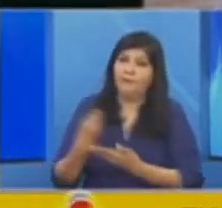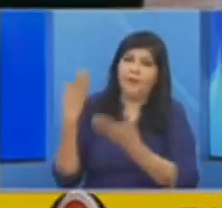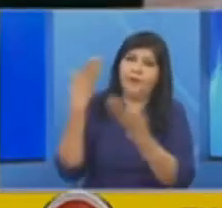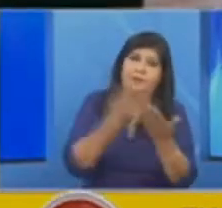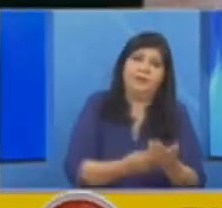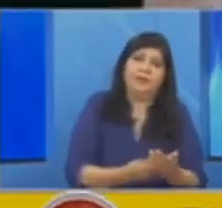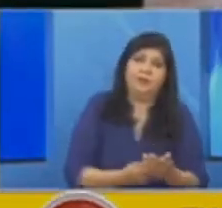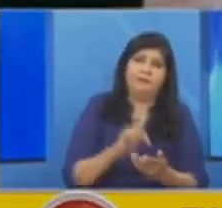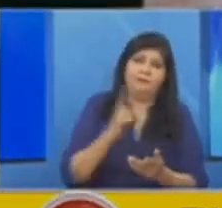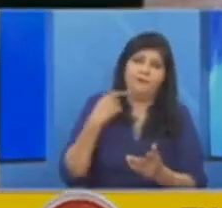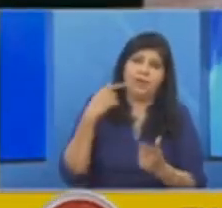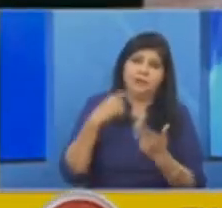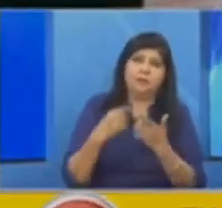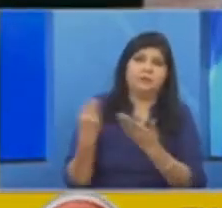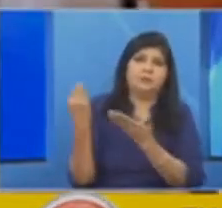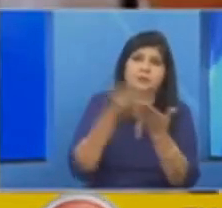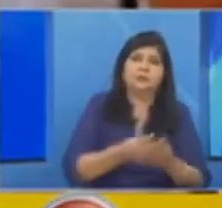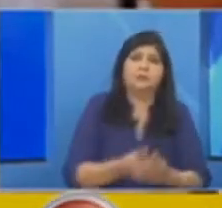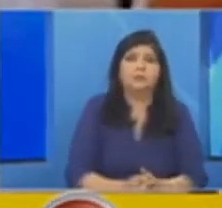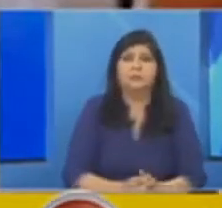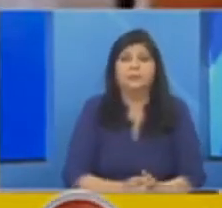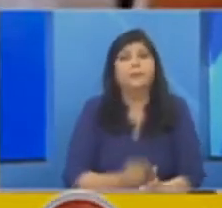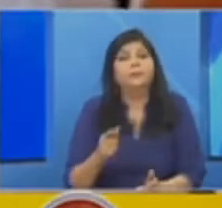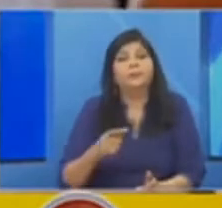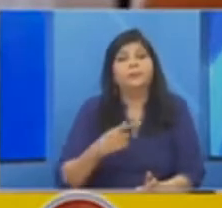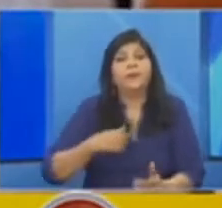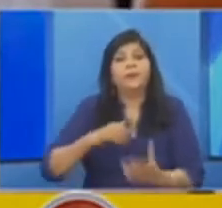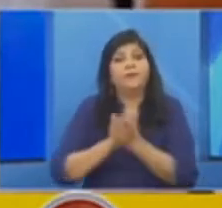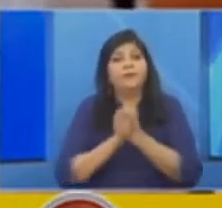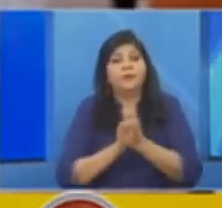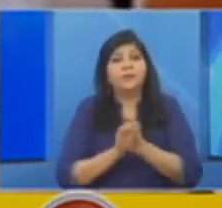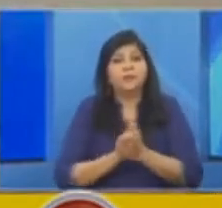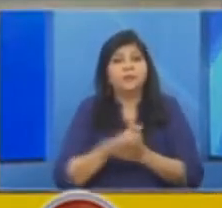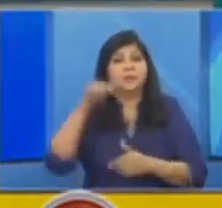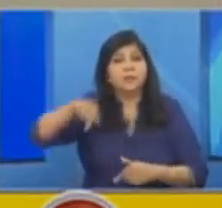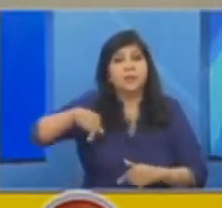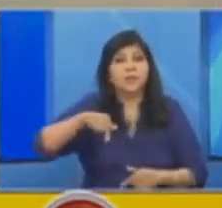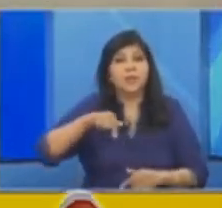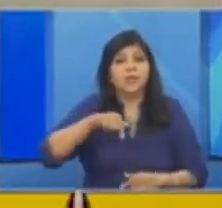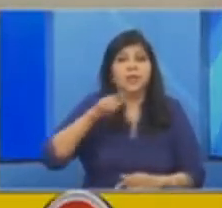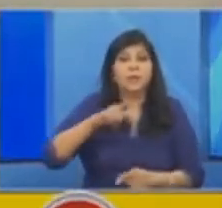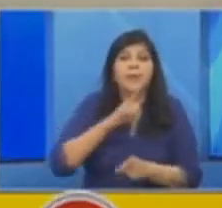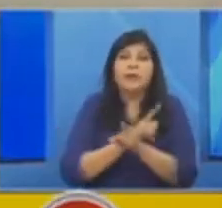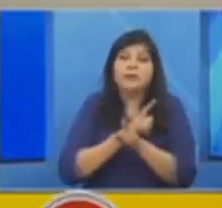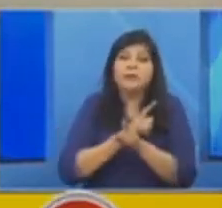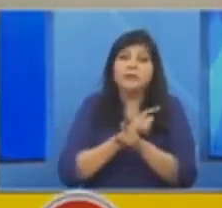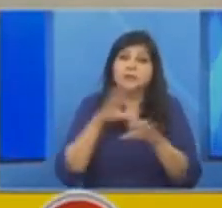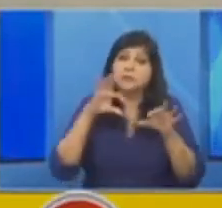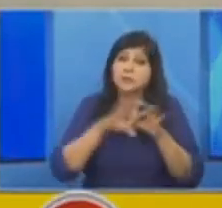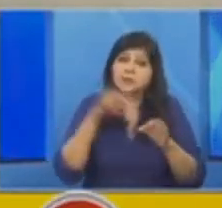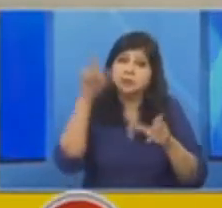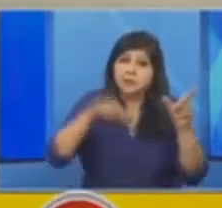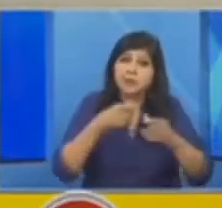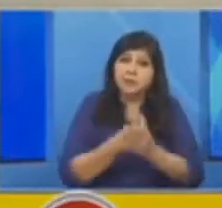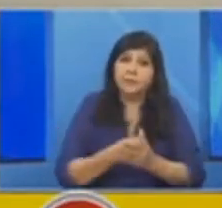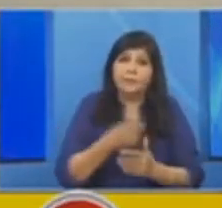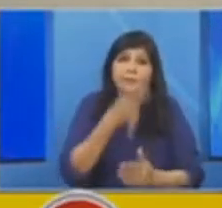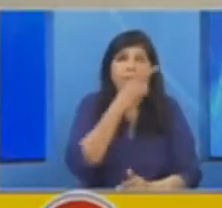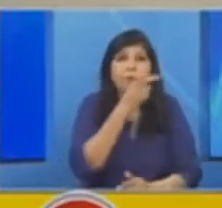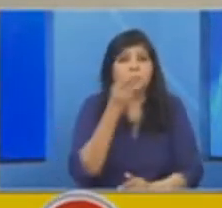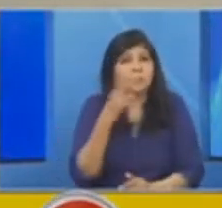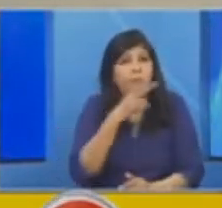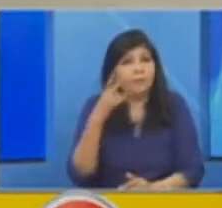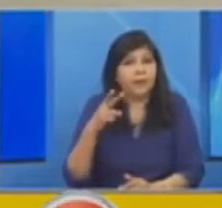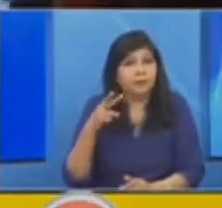एहम भूमी का निभाएंगे साथियों और विशेशकर मेरे सिख्षक साथियों वर्थ 2022 में